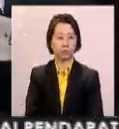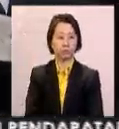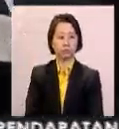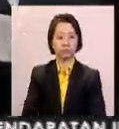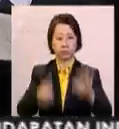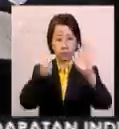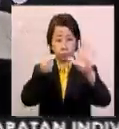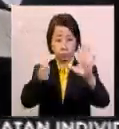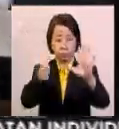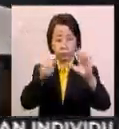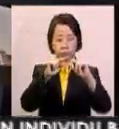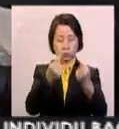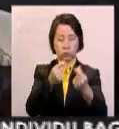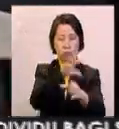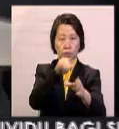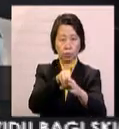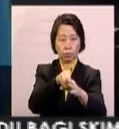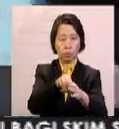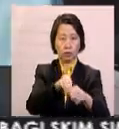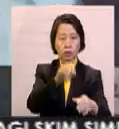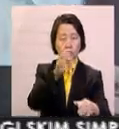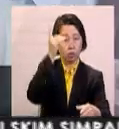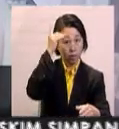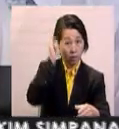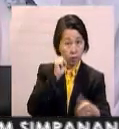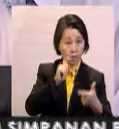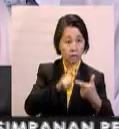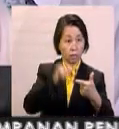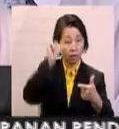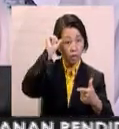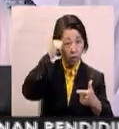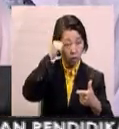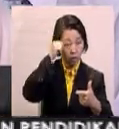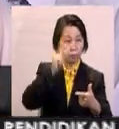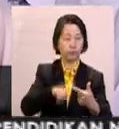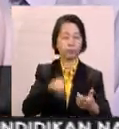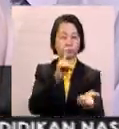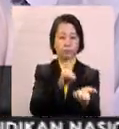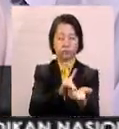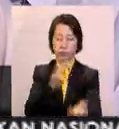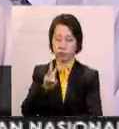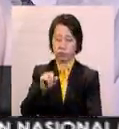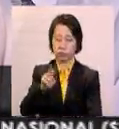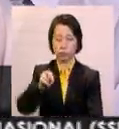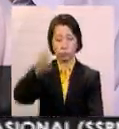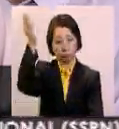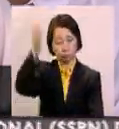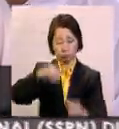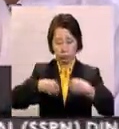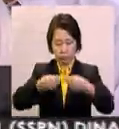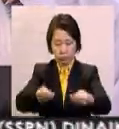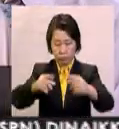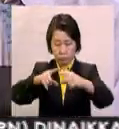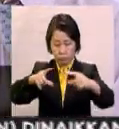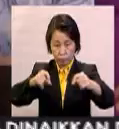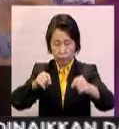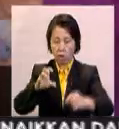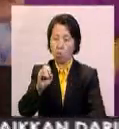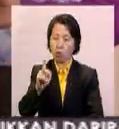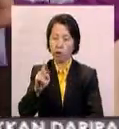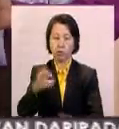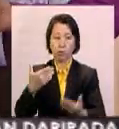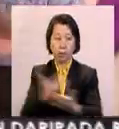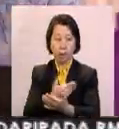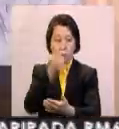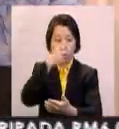Enam subkategori itu meliputi sindrom Down dan autisma. Datuk Seri Dr. Wan Azizah menyampaikan kad OKU baharu kepada